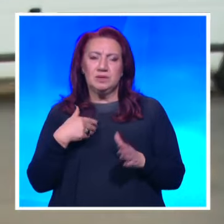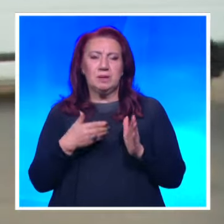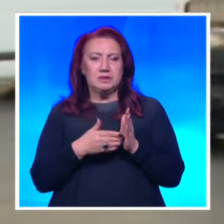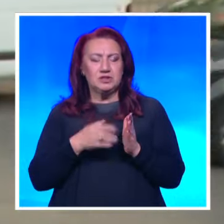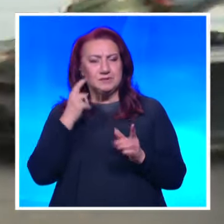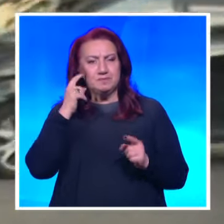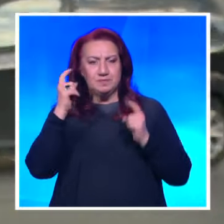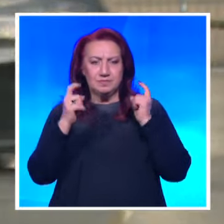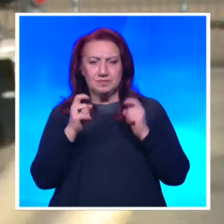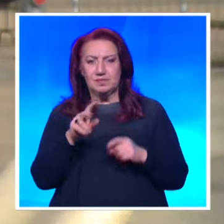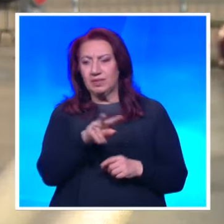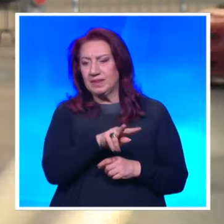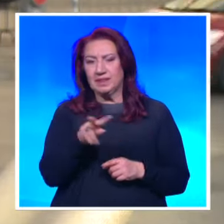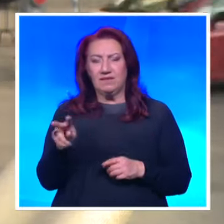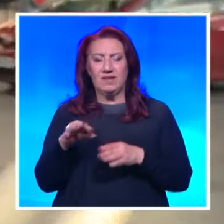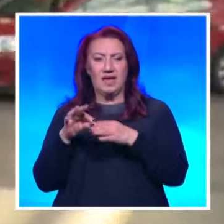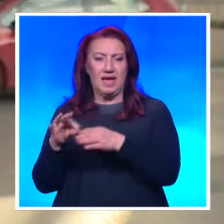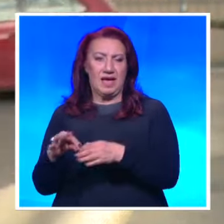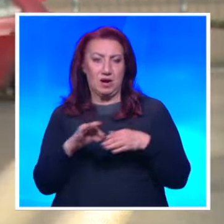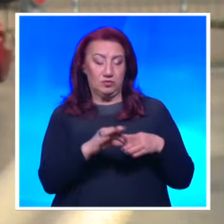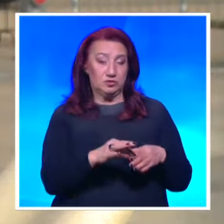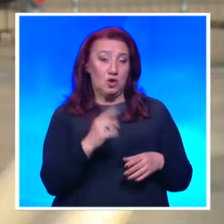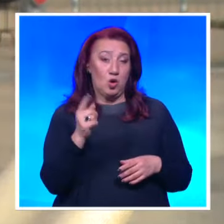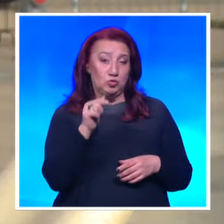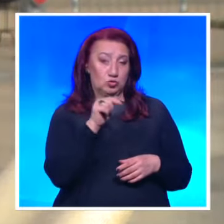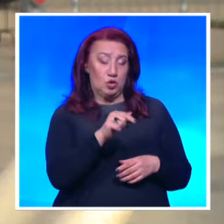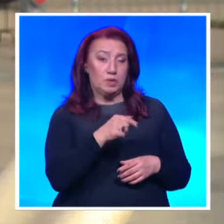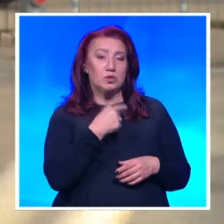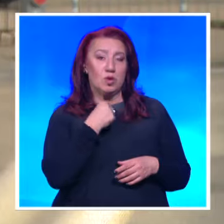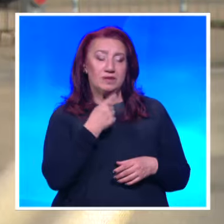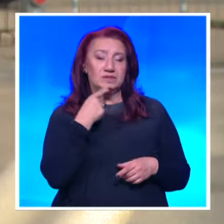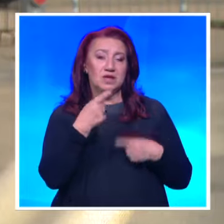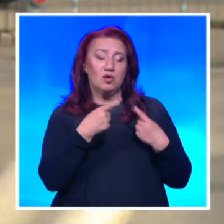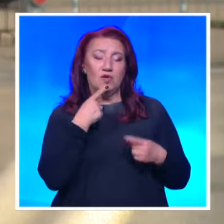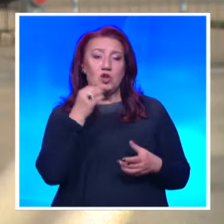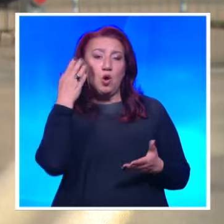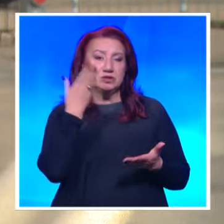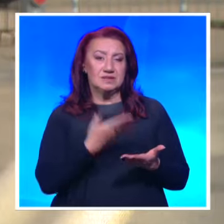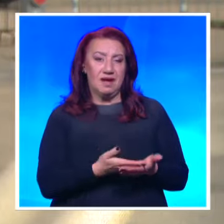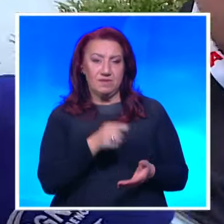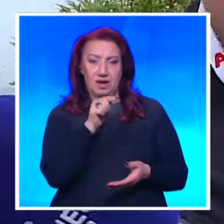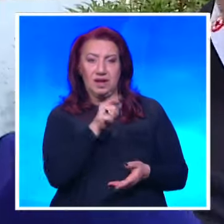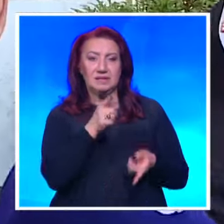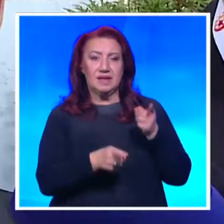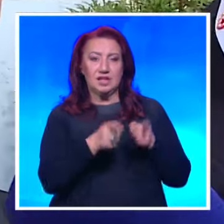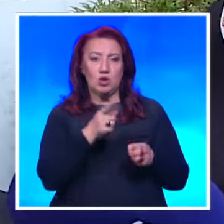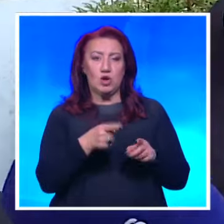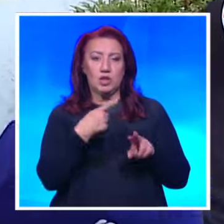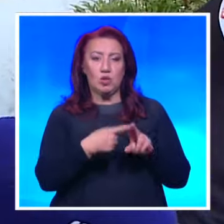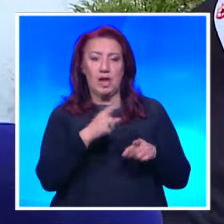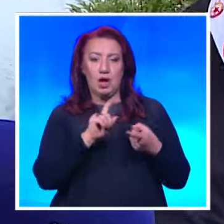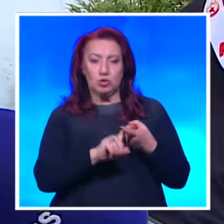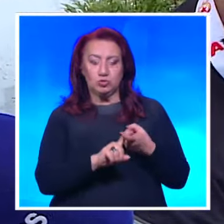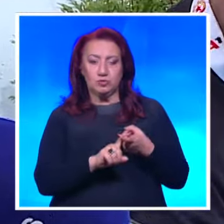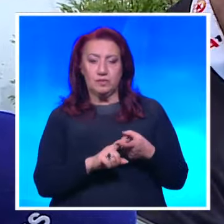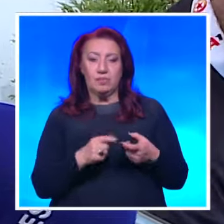двете ръководства, особено в това на Левски, където се заговори и за оставка на треньора Николай Костов. Аз съм поел отдавна